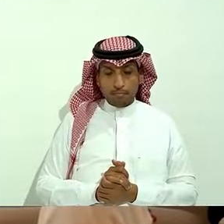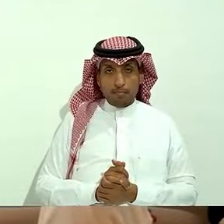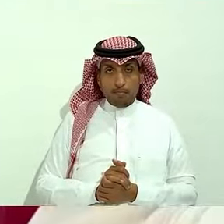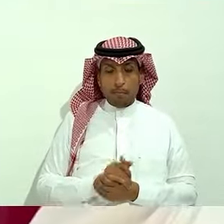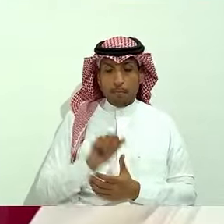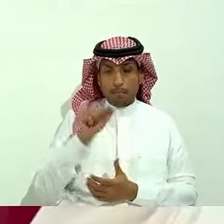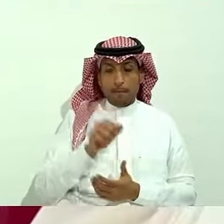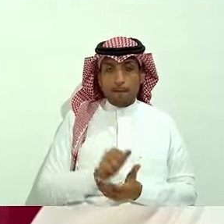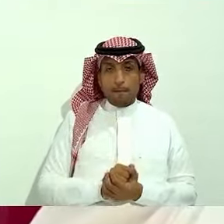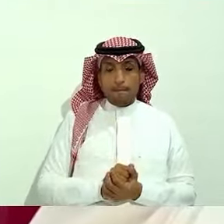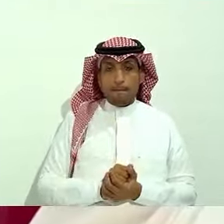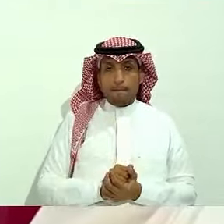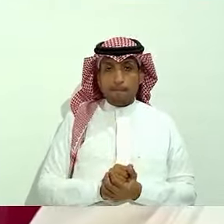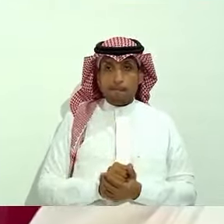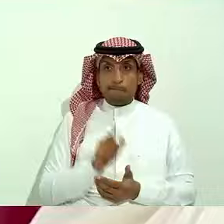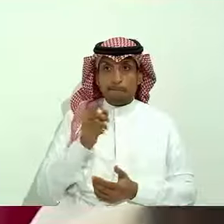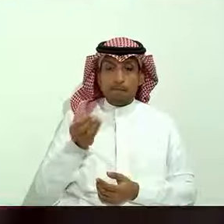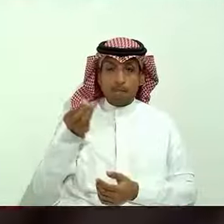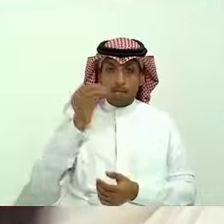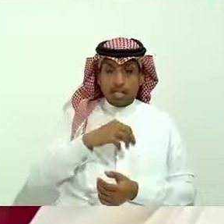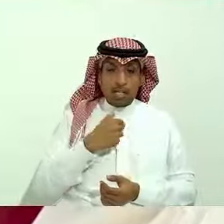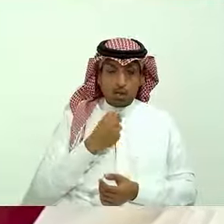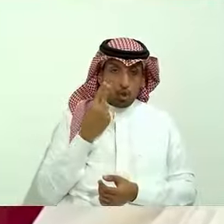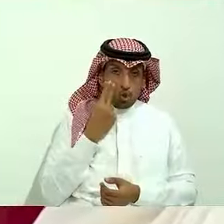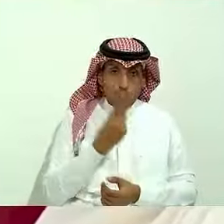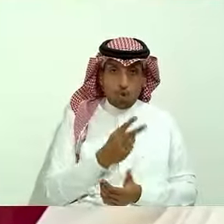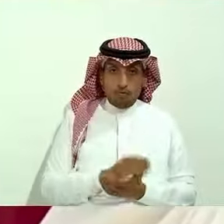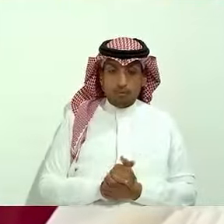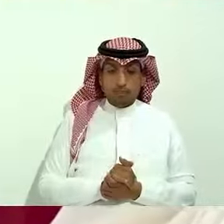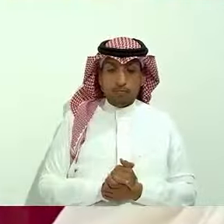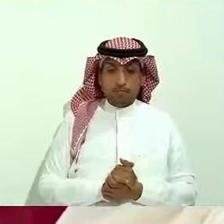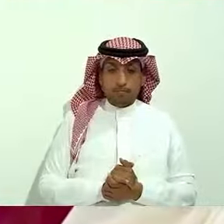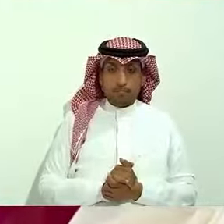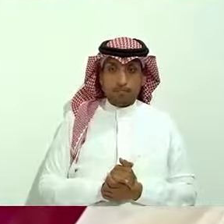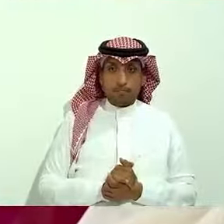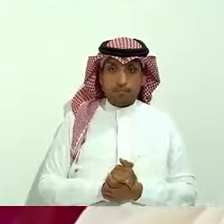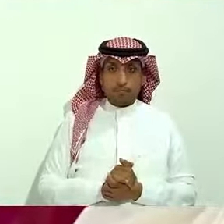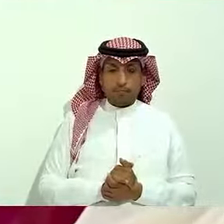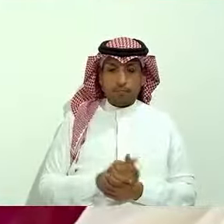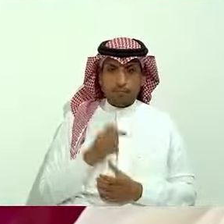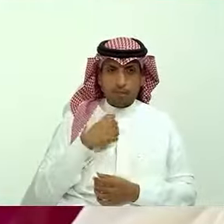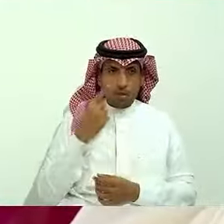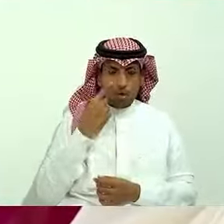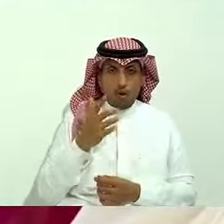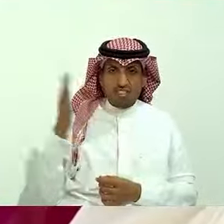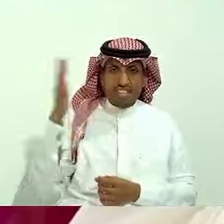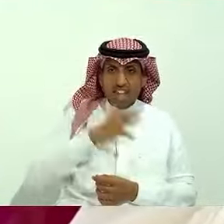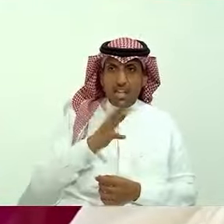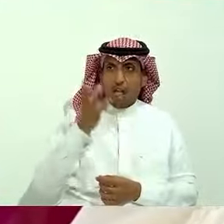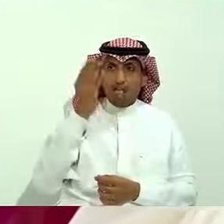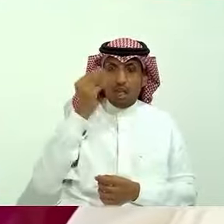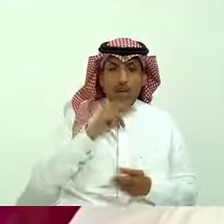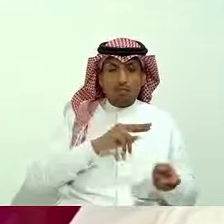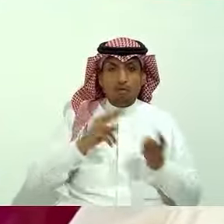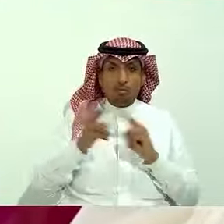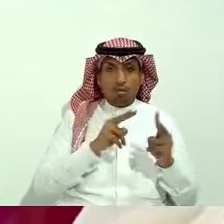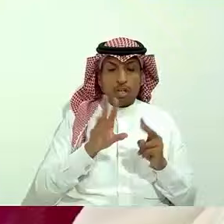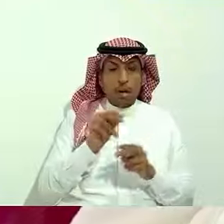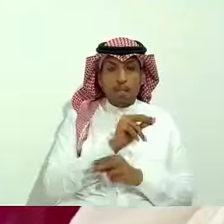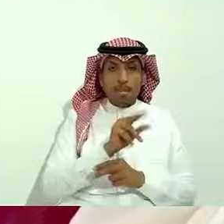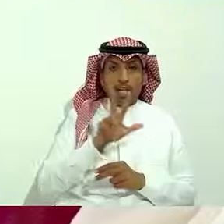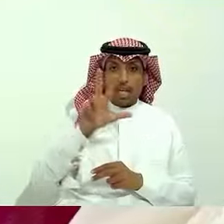الأشياء اللي أفكر فيها أحيانا وأشوف يعني أي ريفلكت على اللي صار بالثقافات الثانية. الحين نشوف القفطان